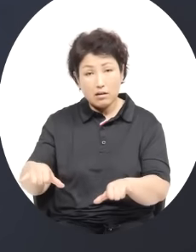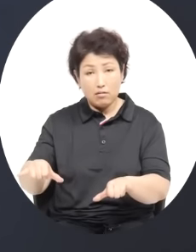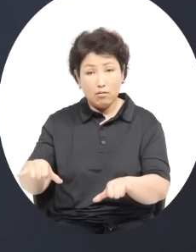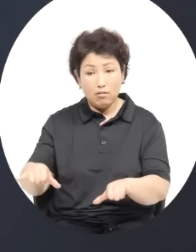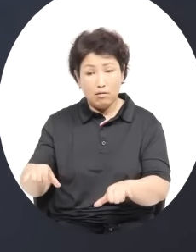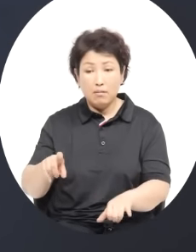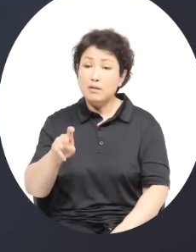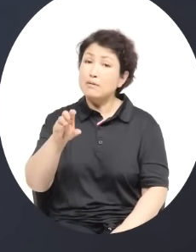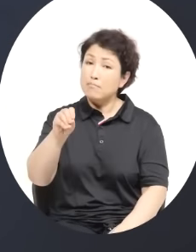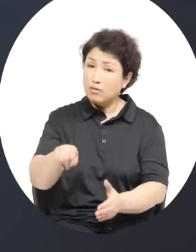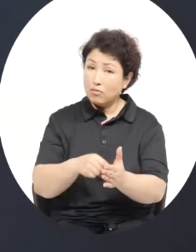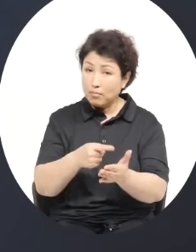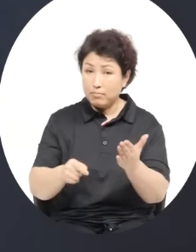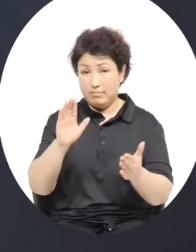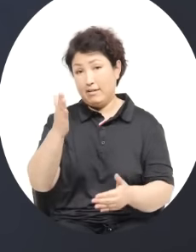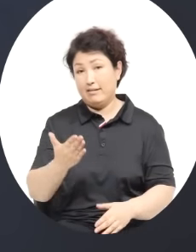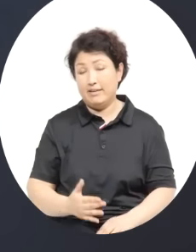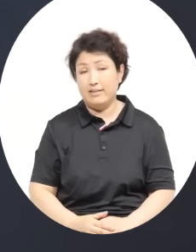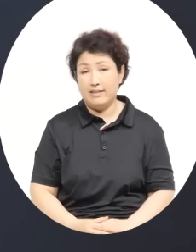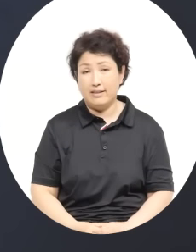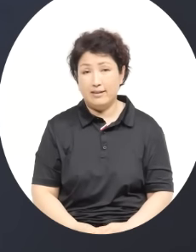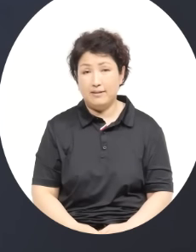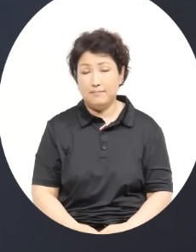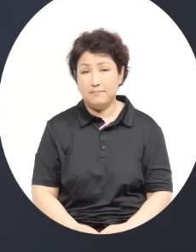그럼 10만 원 버는데.